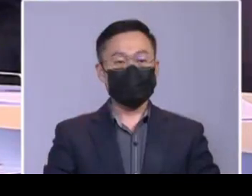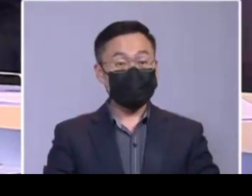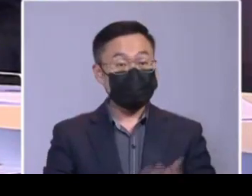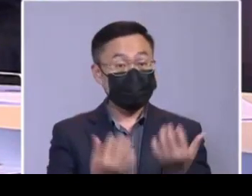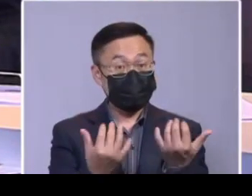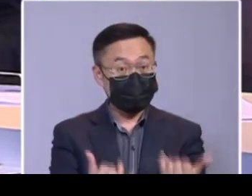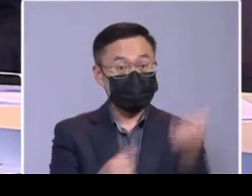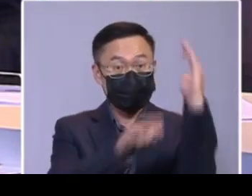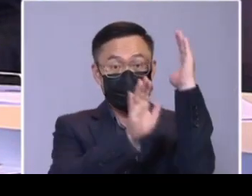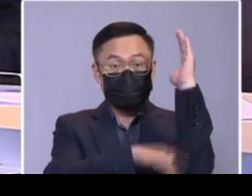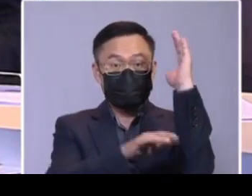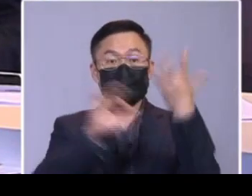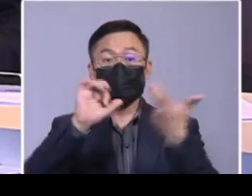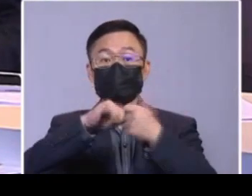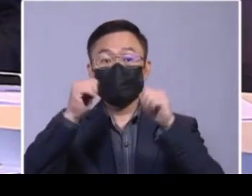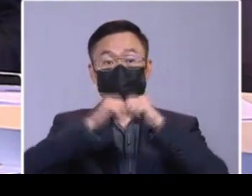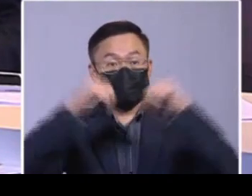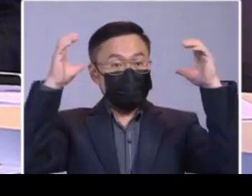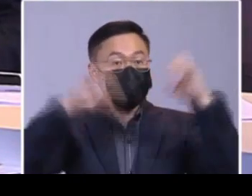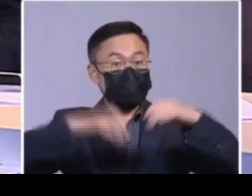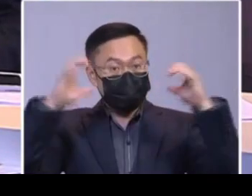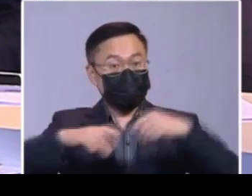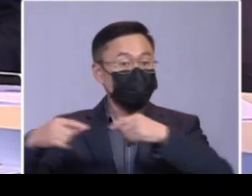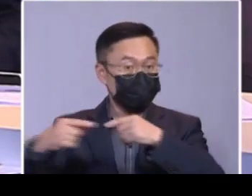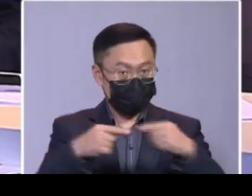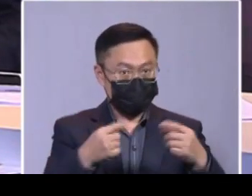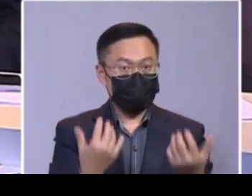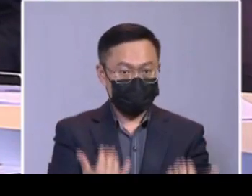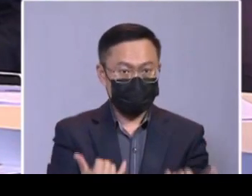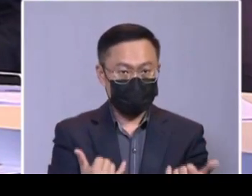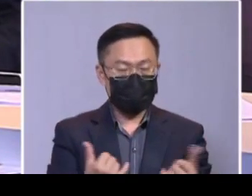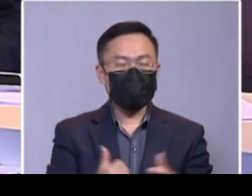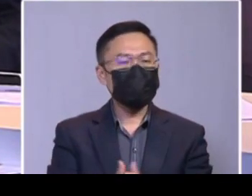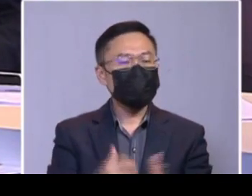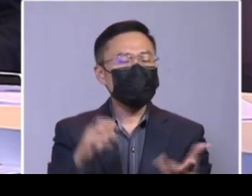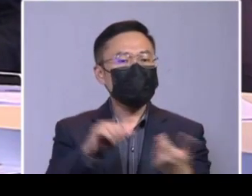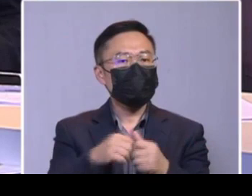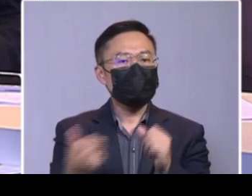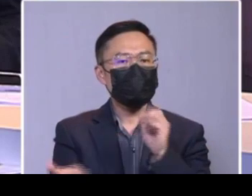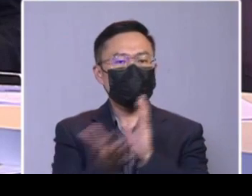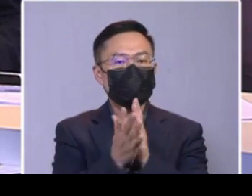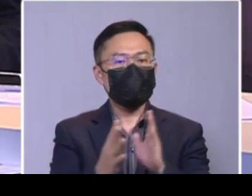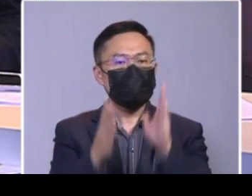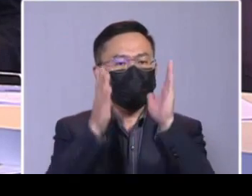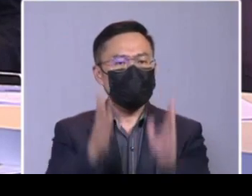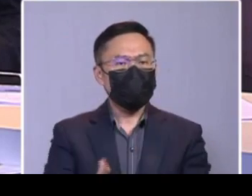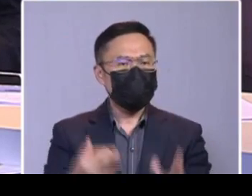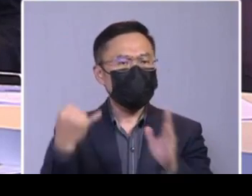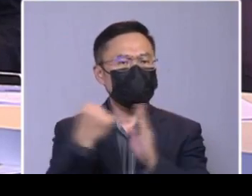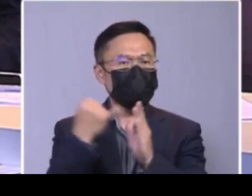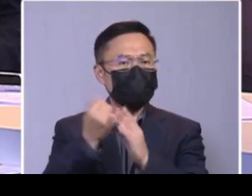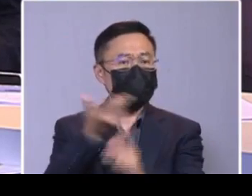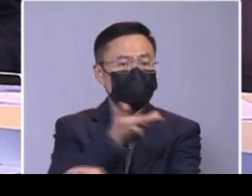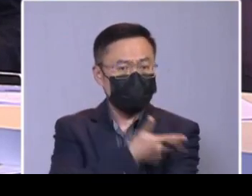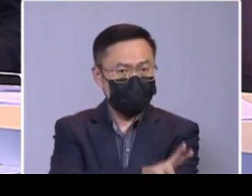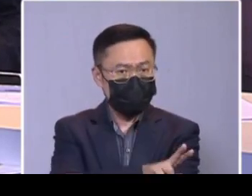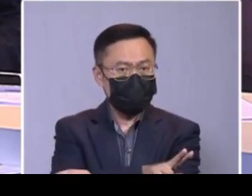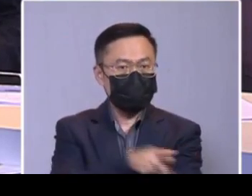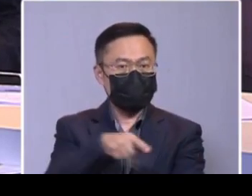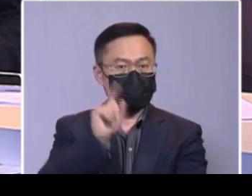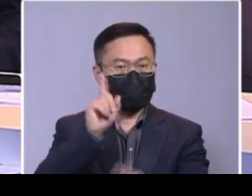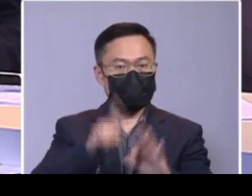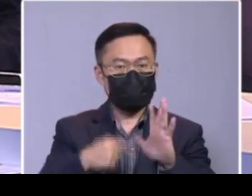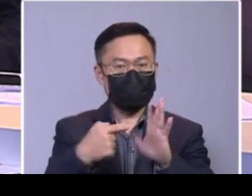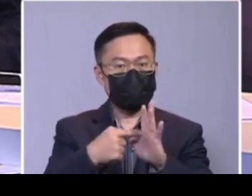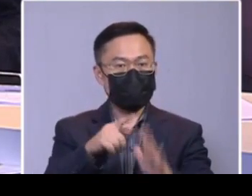ช่วงนี้ภาคใต้เกิดฝนตกหนักต่อเนื่องนะครับทีนี้ความเดือดร้อนไปที่ชาวป่าตองตอนนี้เพราะว่าเมื่อวานนี้ฝนตกเนี่ยไม่ถึง